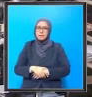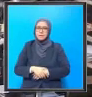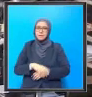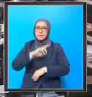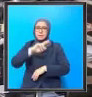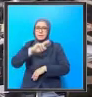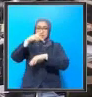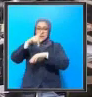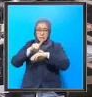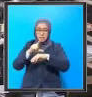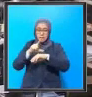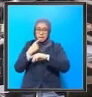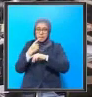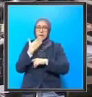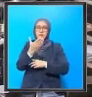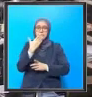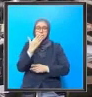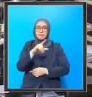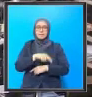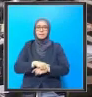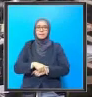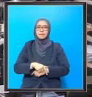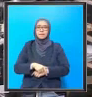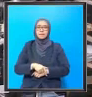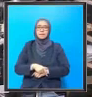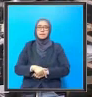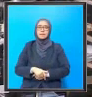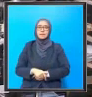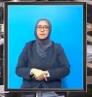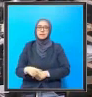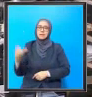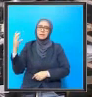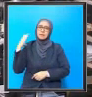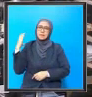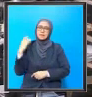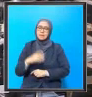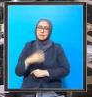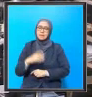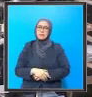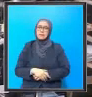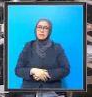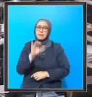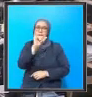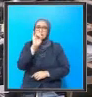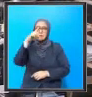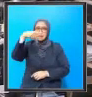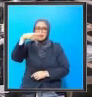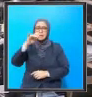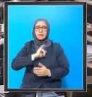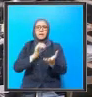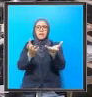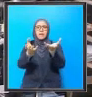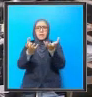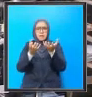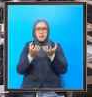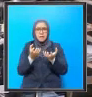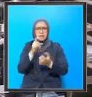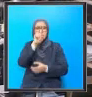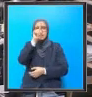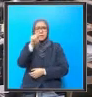Hai saya ingin bertanya kepada Menteri Pekerjaan multimedia